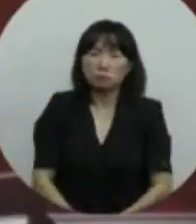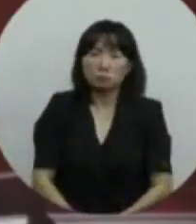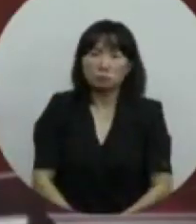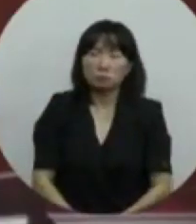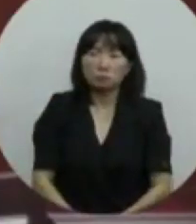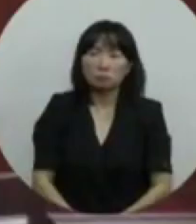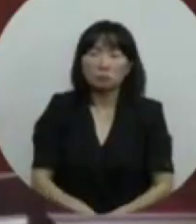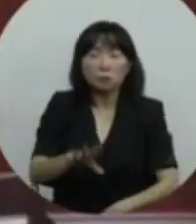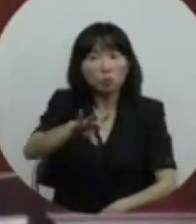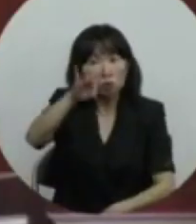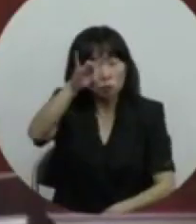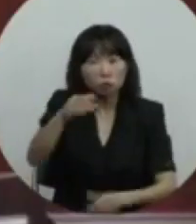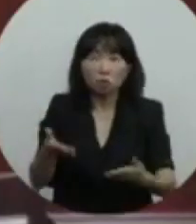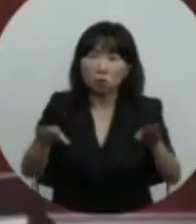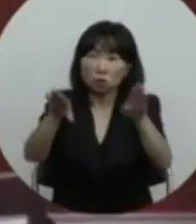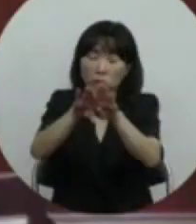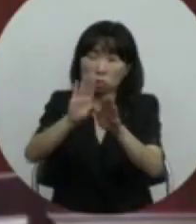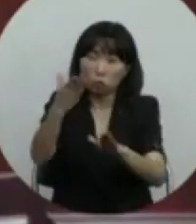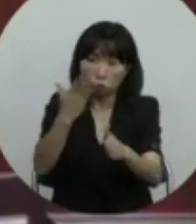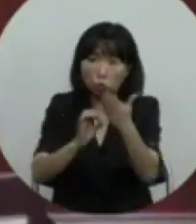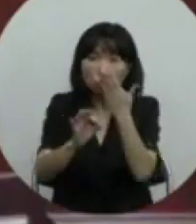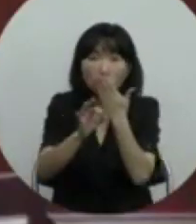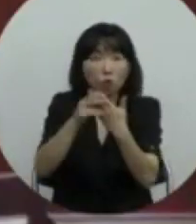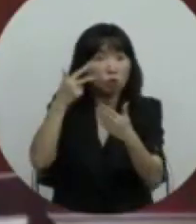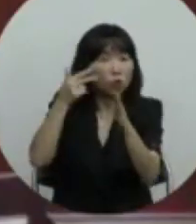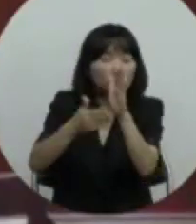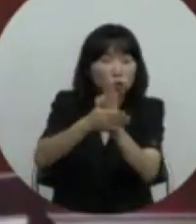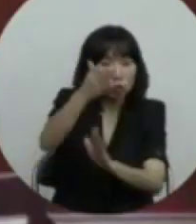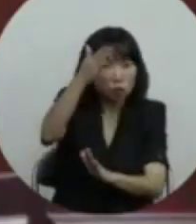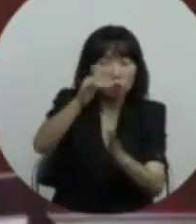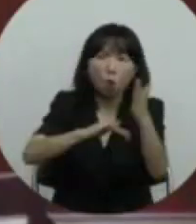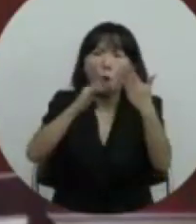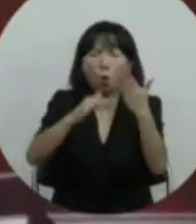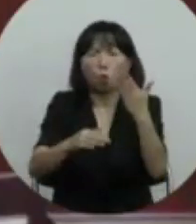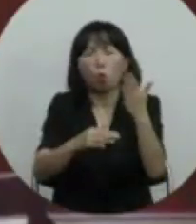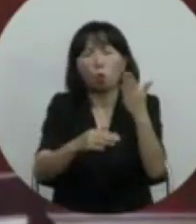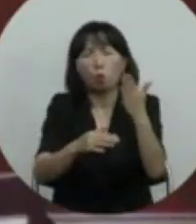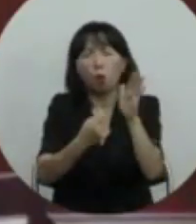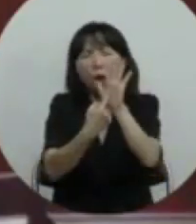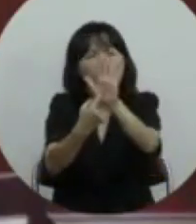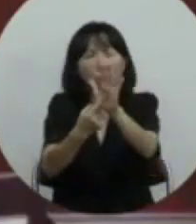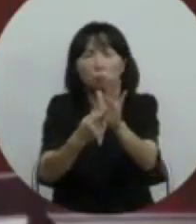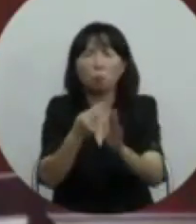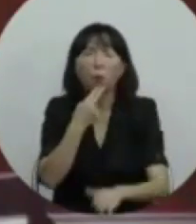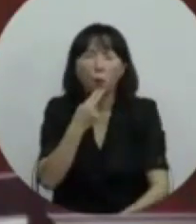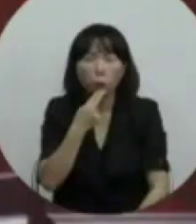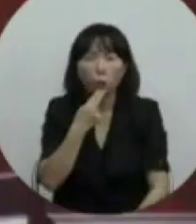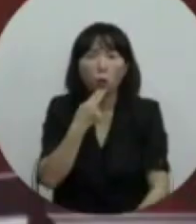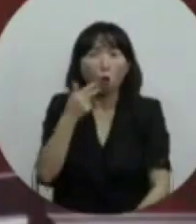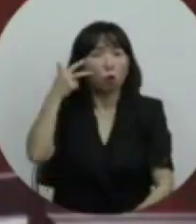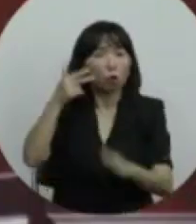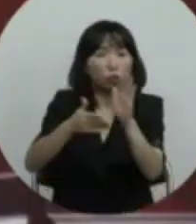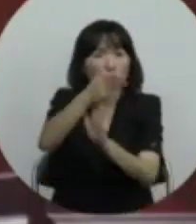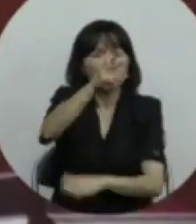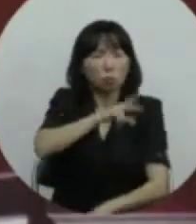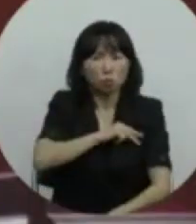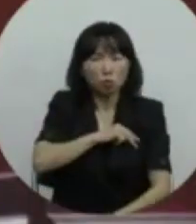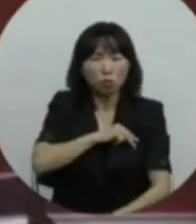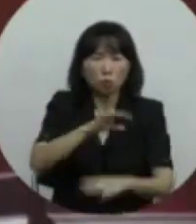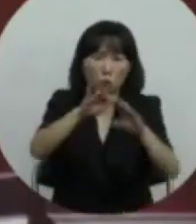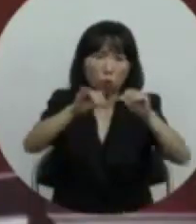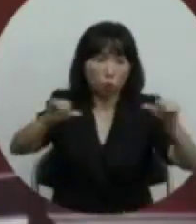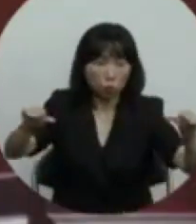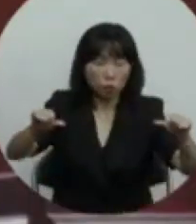처음부터 이런 시설이 될 것이라면 여주시가 공모에 응하지도 않았을 것이며 우리 여주시의 알토란 같은